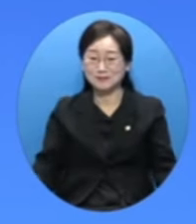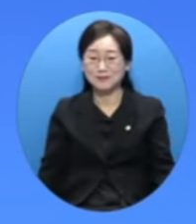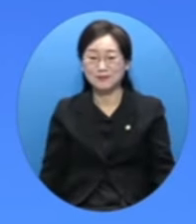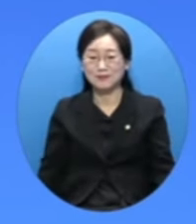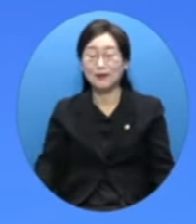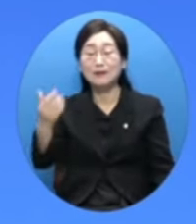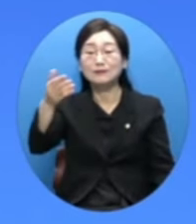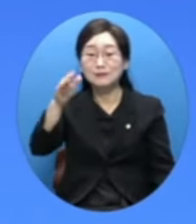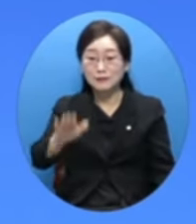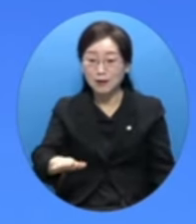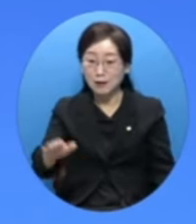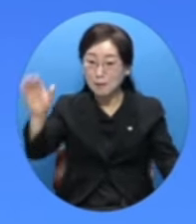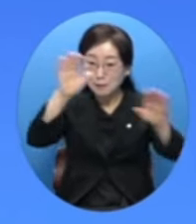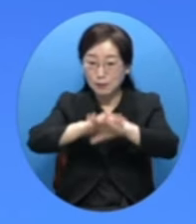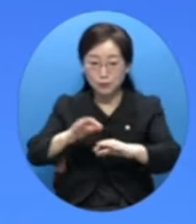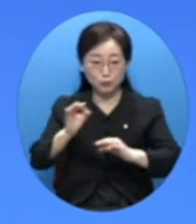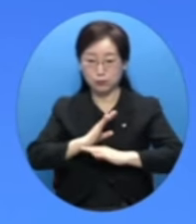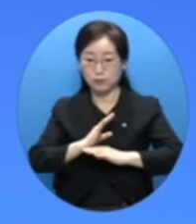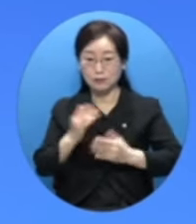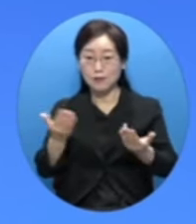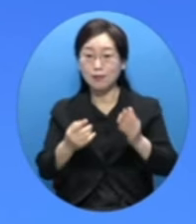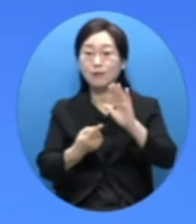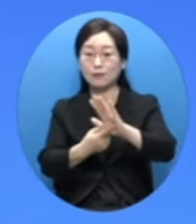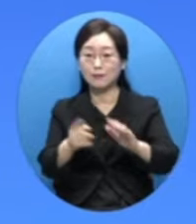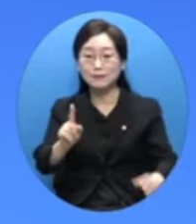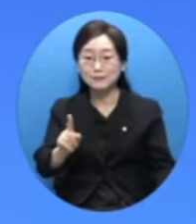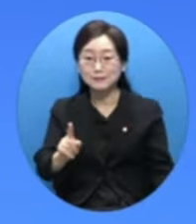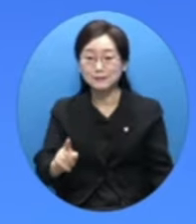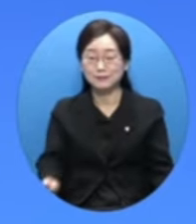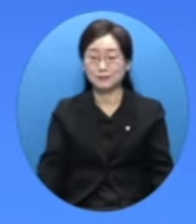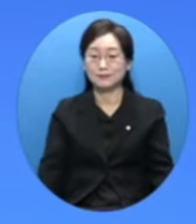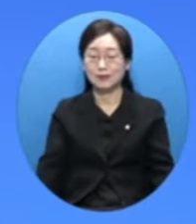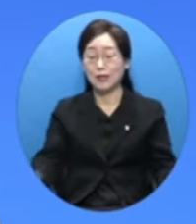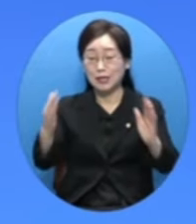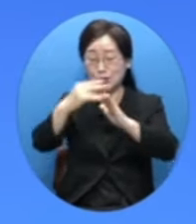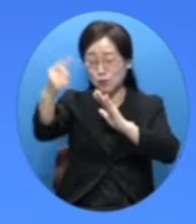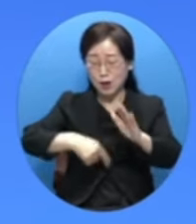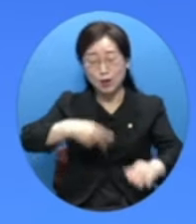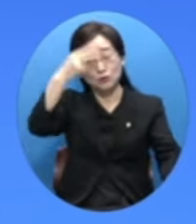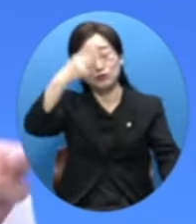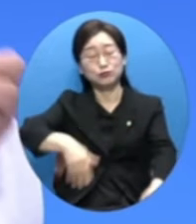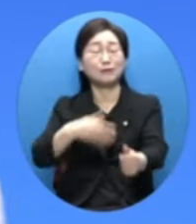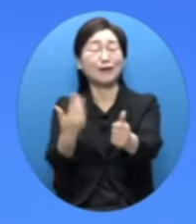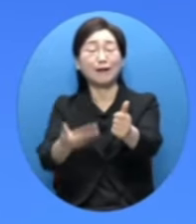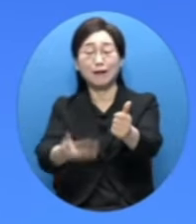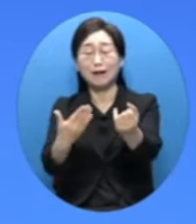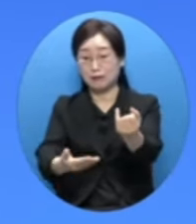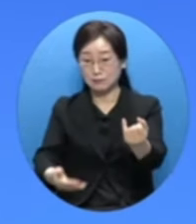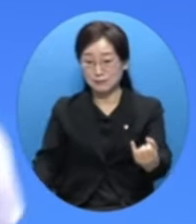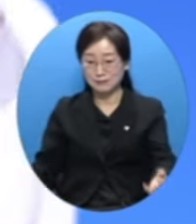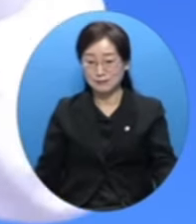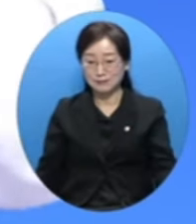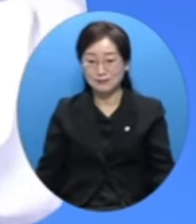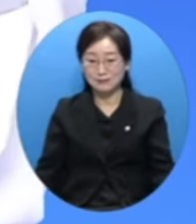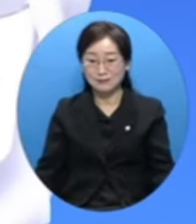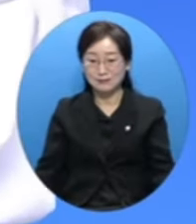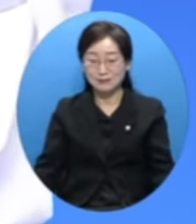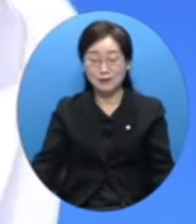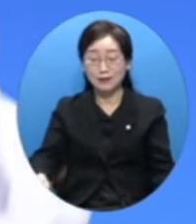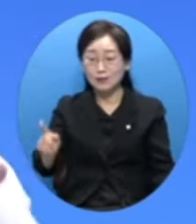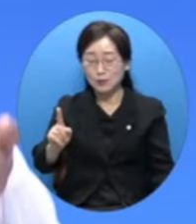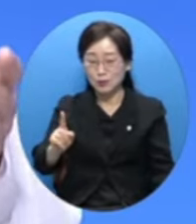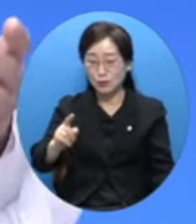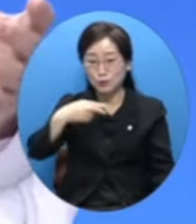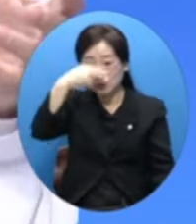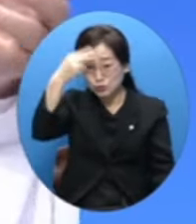그런데 그날 밤 놀라운 일이 났습니다. 집에만 들어오면 술을 찾아서 그저 그